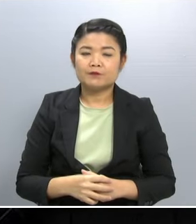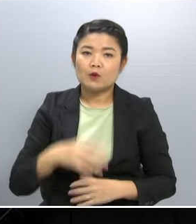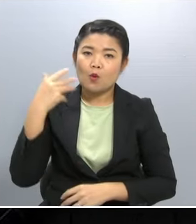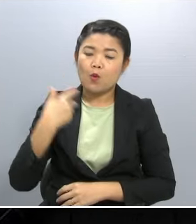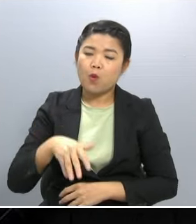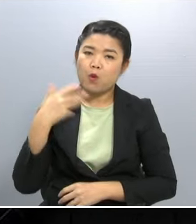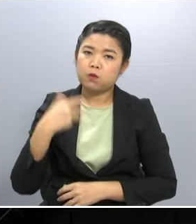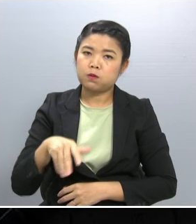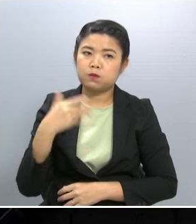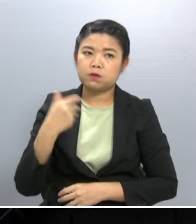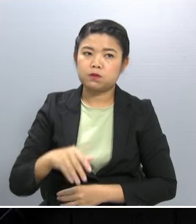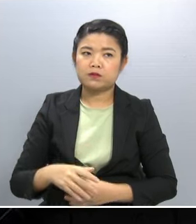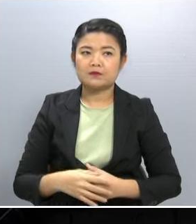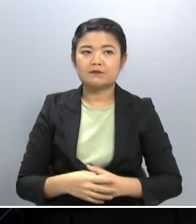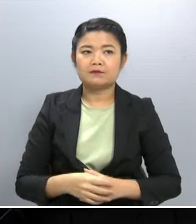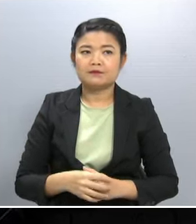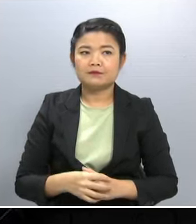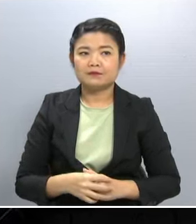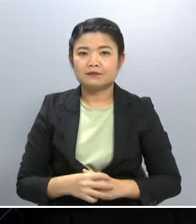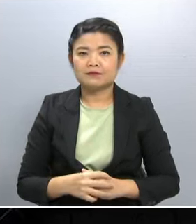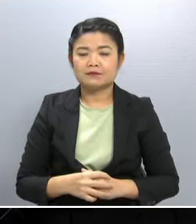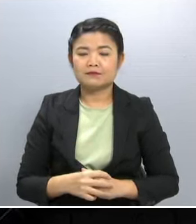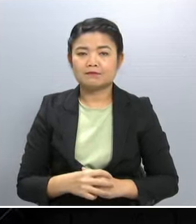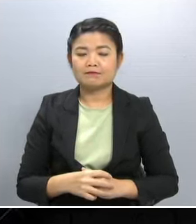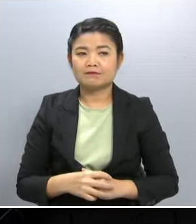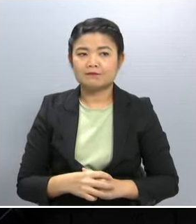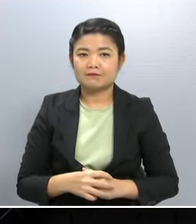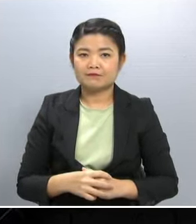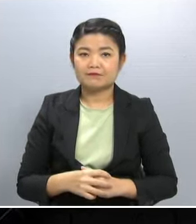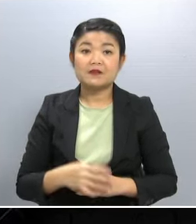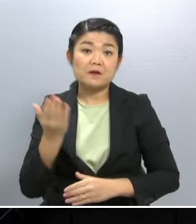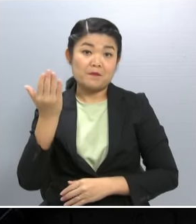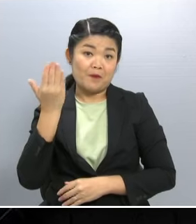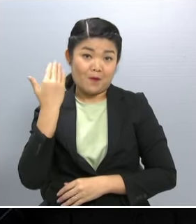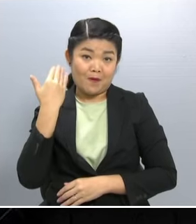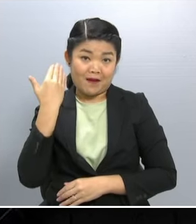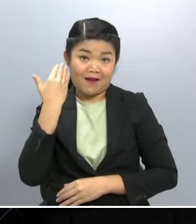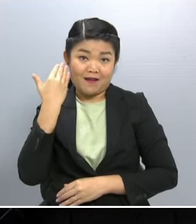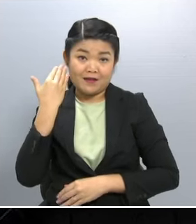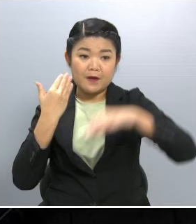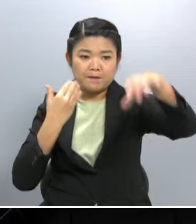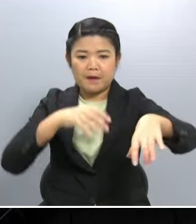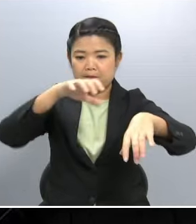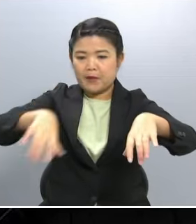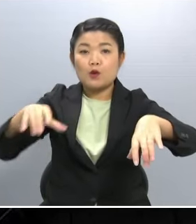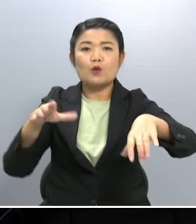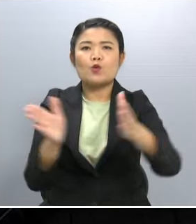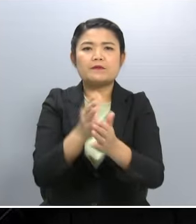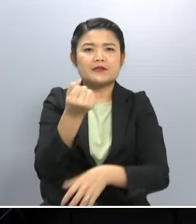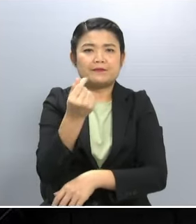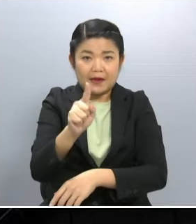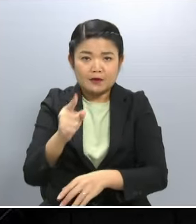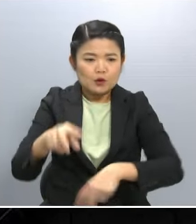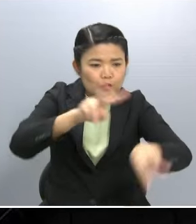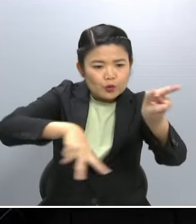จริงๆอ่าปฏิบัติการเมื่อวานนี้นะคะค้น 11จุดค่ะจะเป็นพื้นที่กรุงเทพ